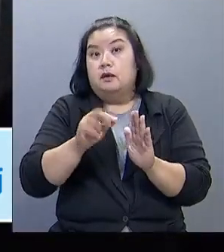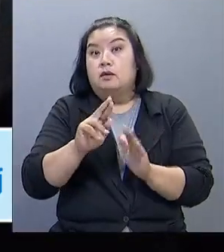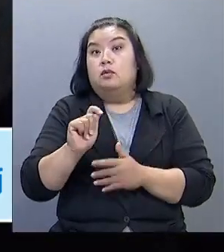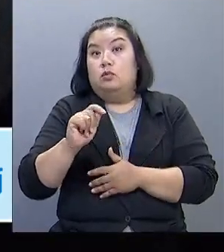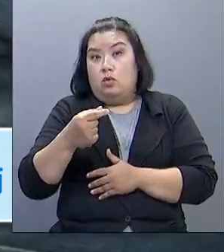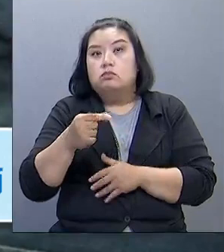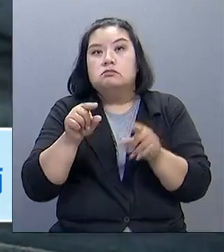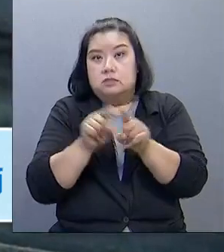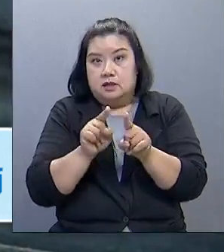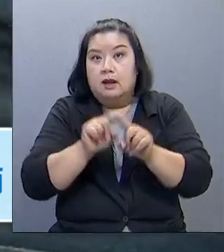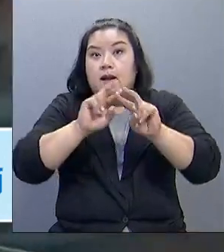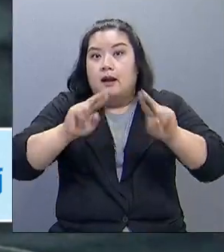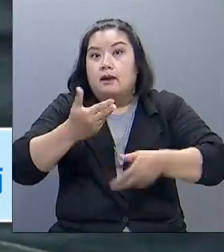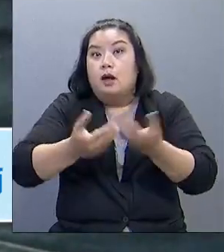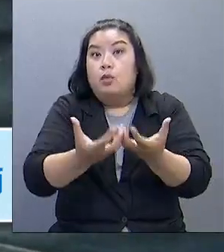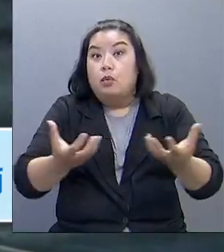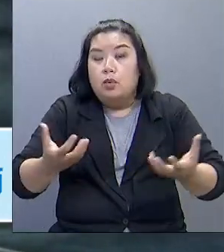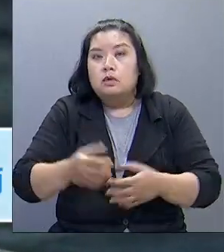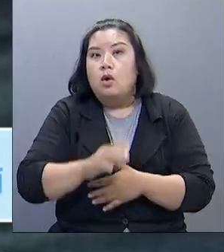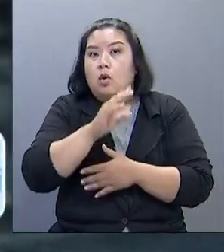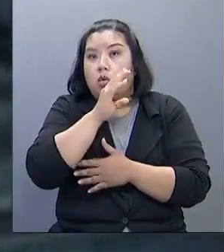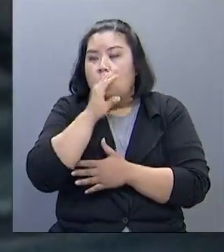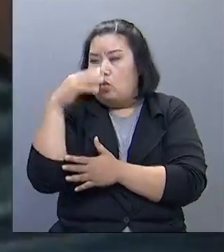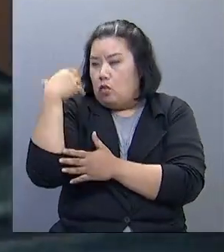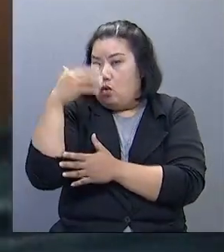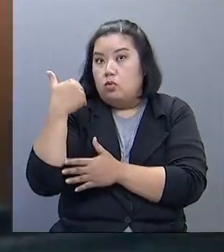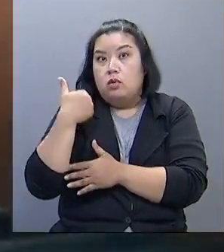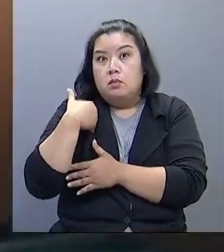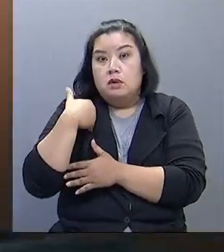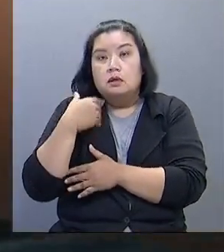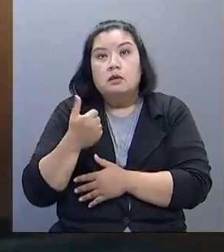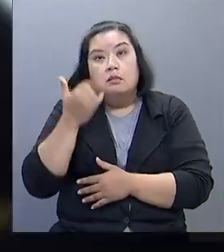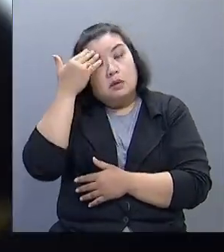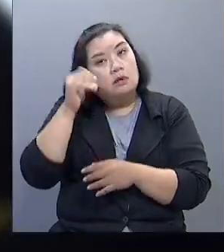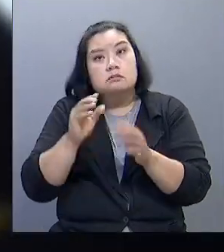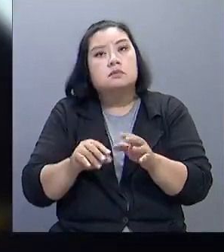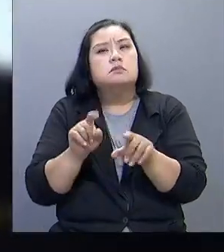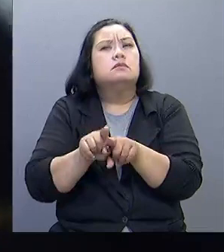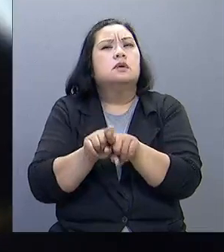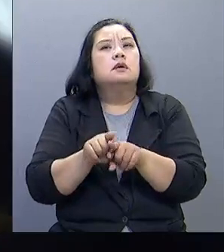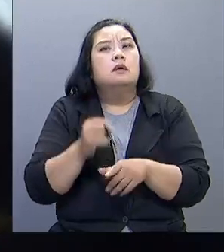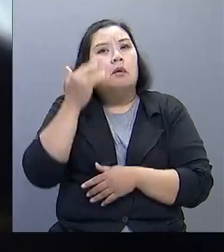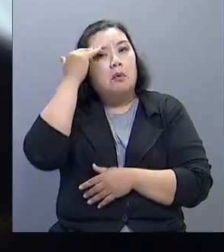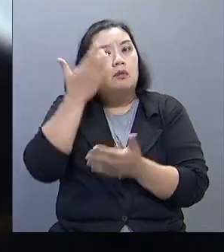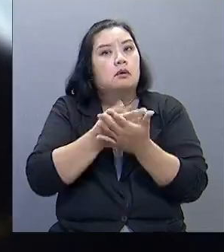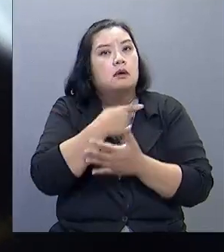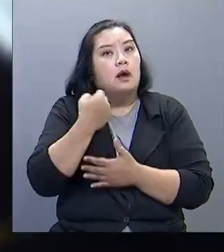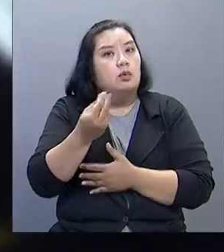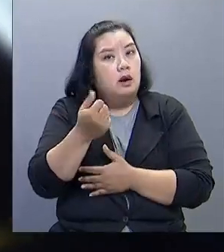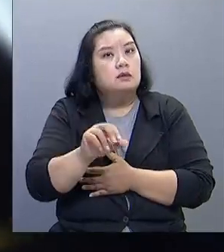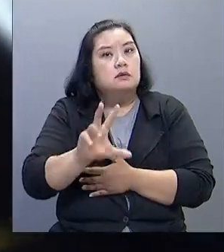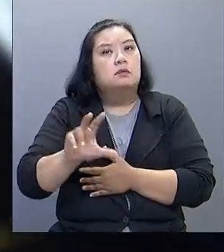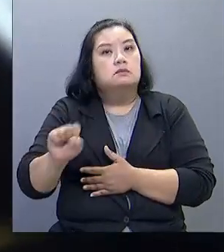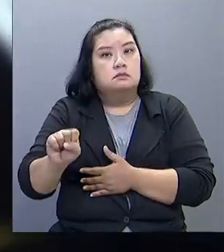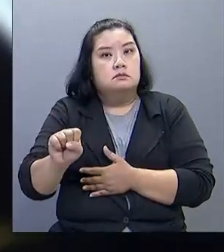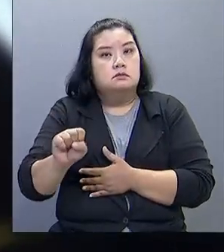แก้คอลเซเทเตอ์แอปอ้างเป็เจินที่สัพาก Alนั้ 2 รายภายใน 2 วนติดต่อกันมลคาความเสยหาย 3 แนบาเข้าไปแล้ว